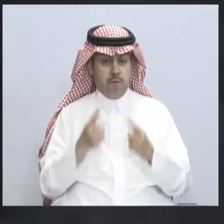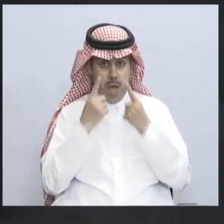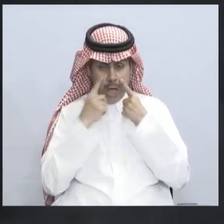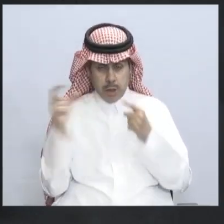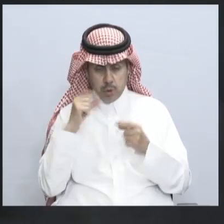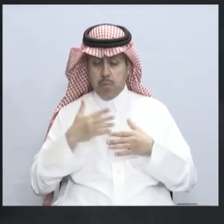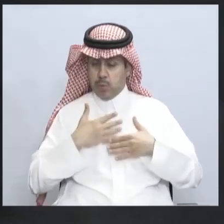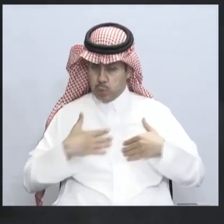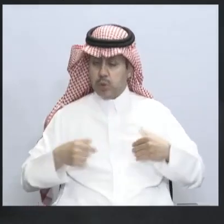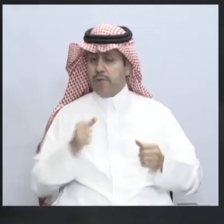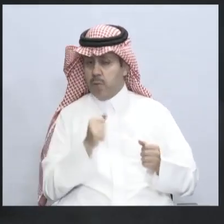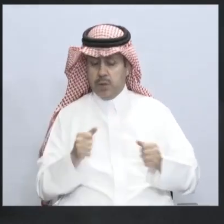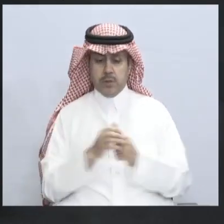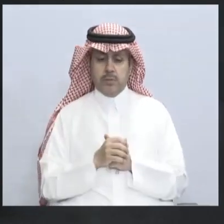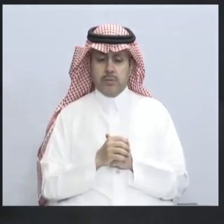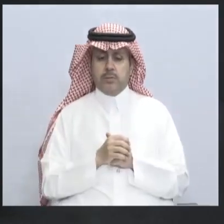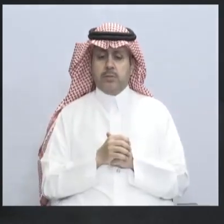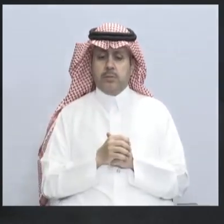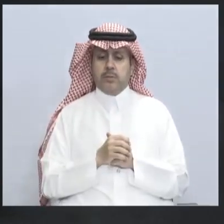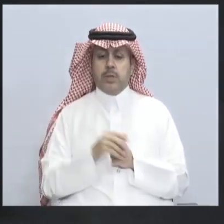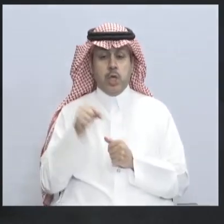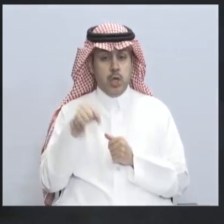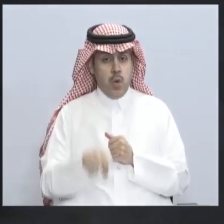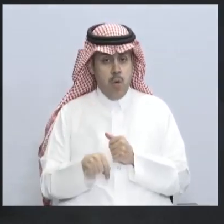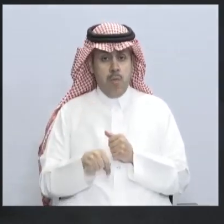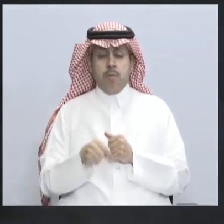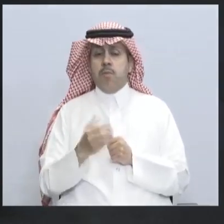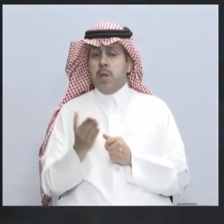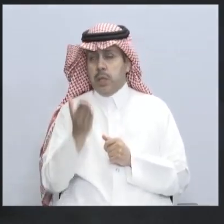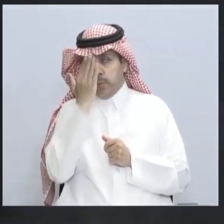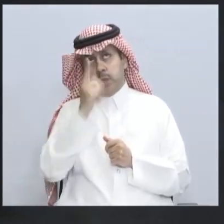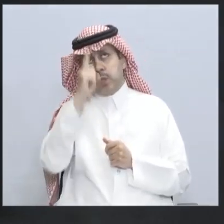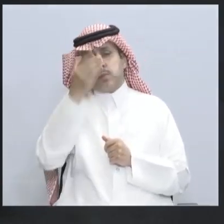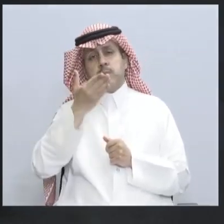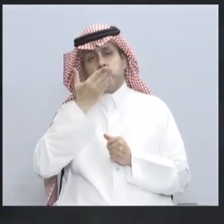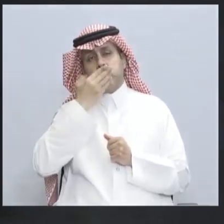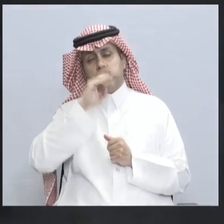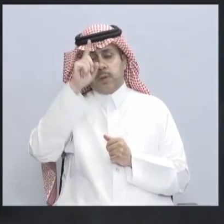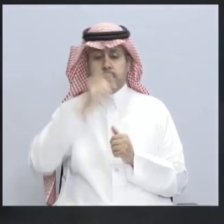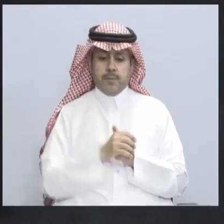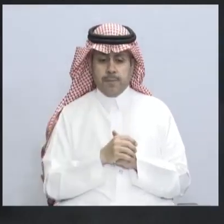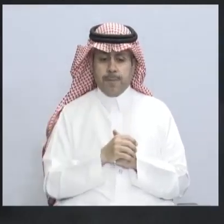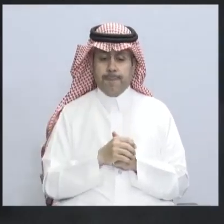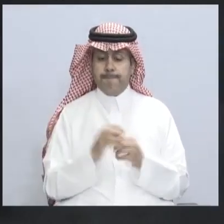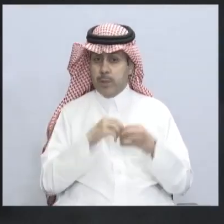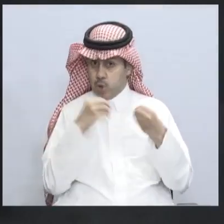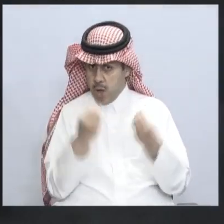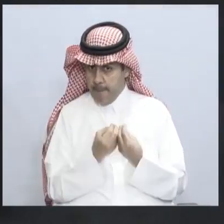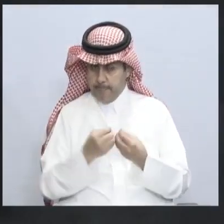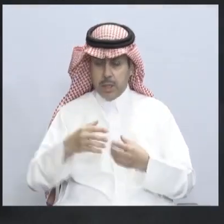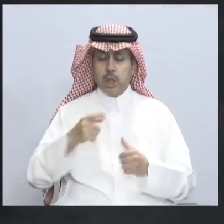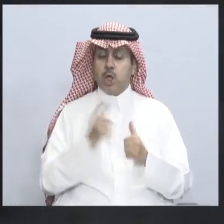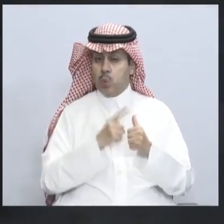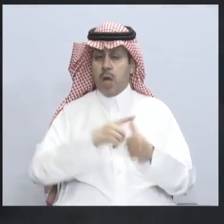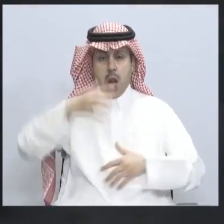وسرور وكذلكم يوم عباده وشكر لله سبحانه وتعالى فهذه اول